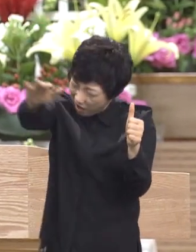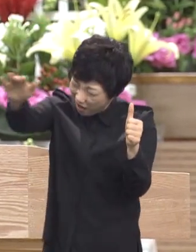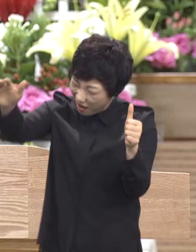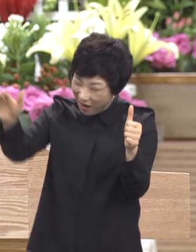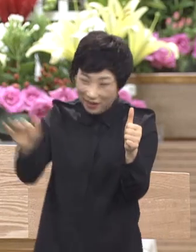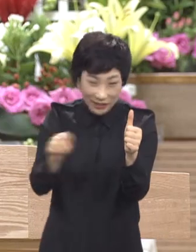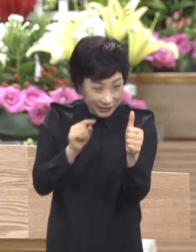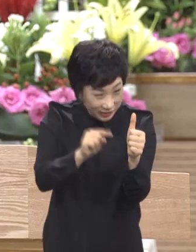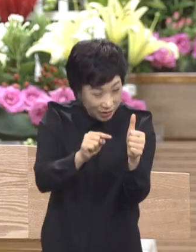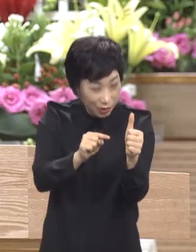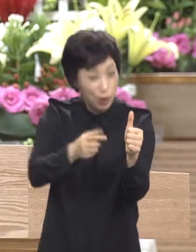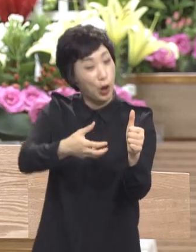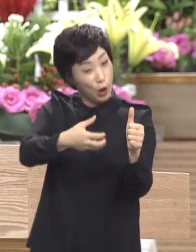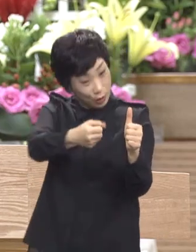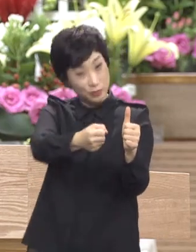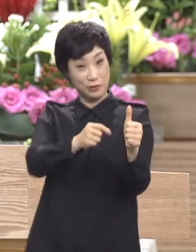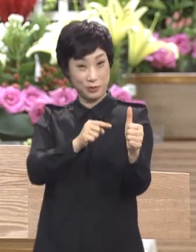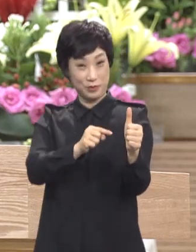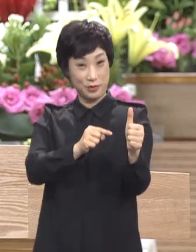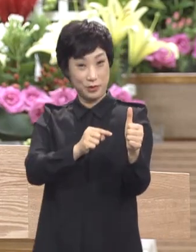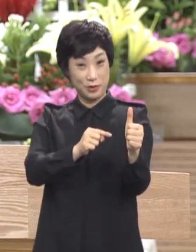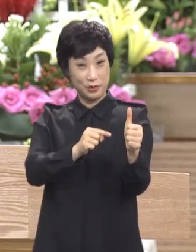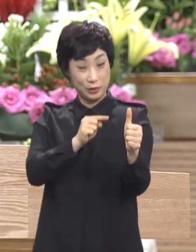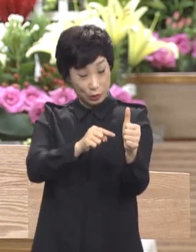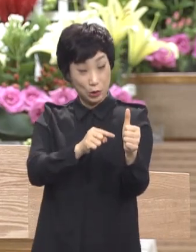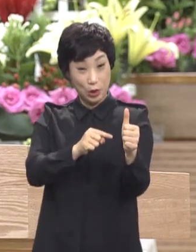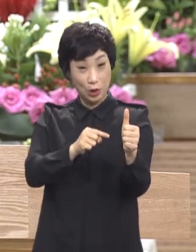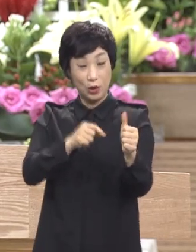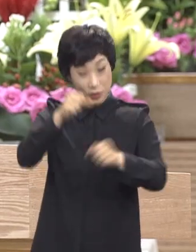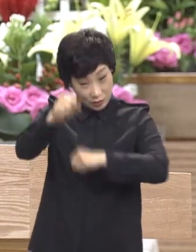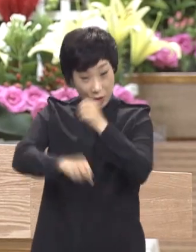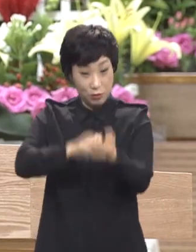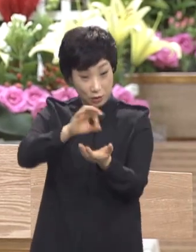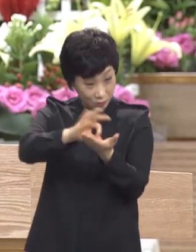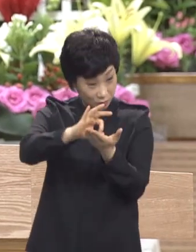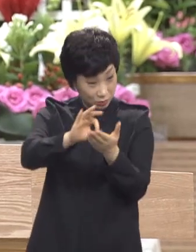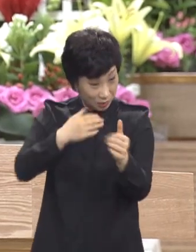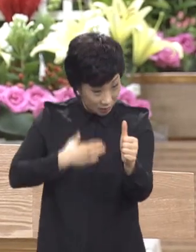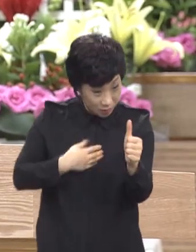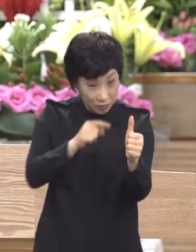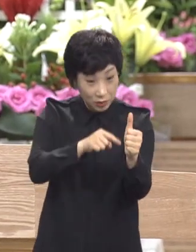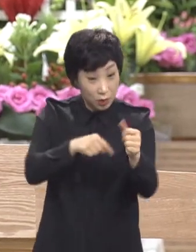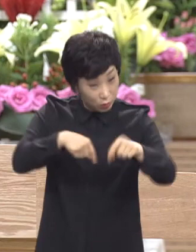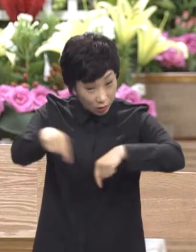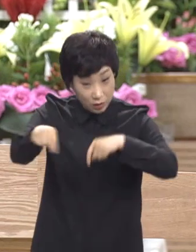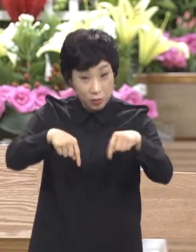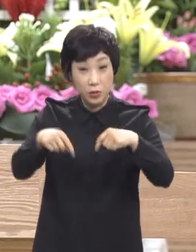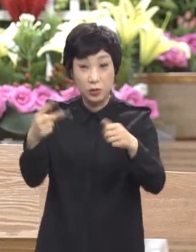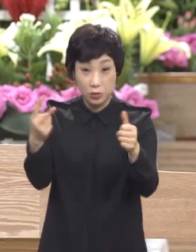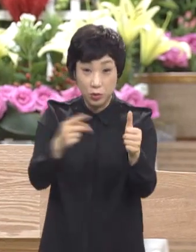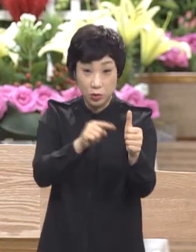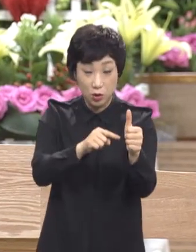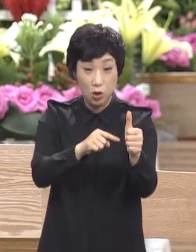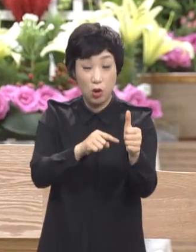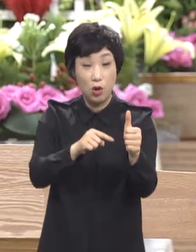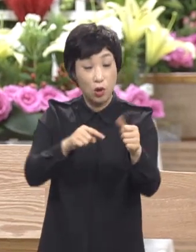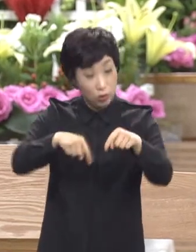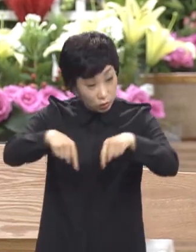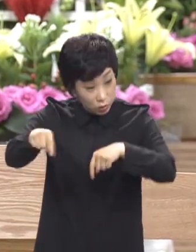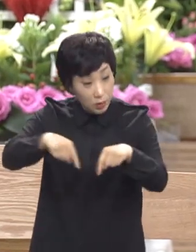모든 만물은 내 거야. 네 임의로 다스리고 그리고